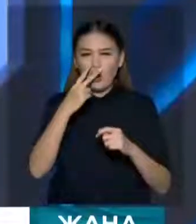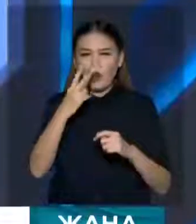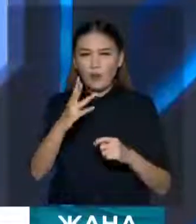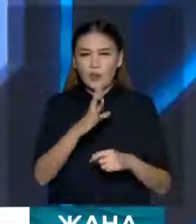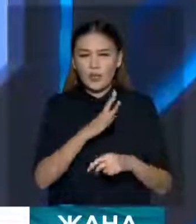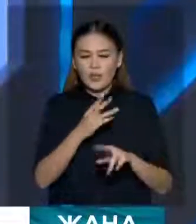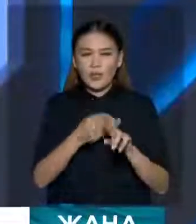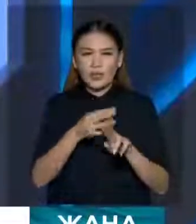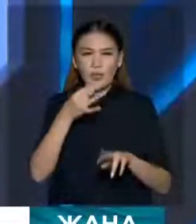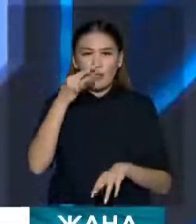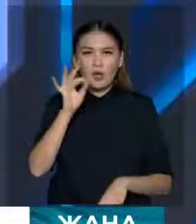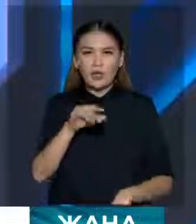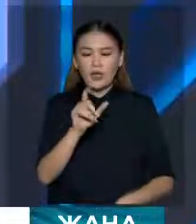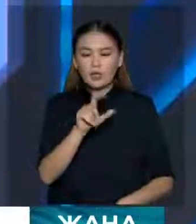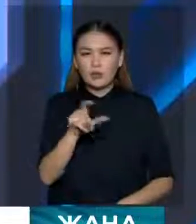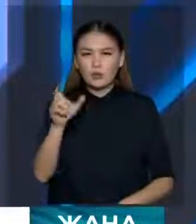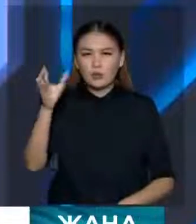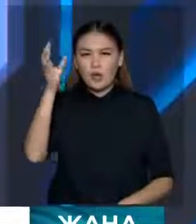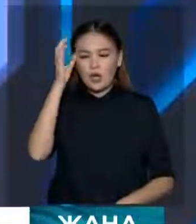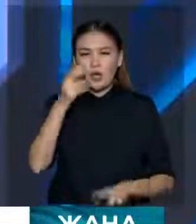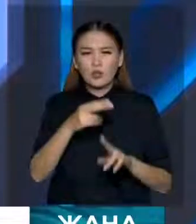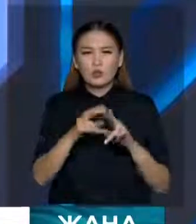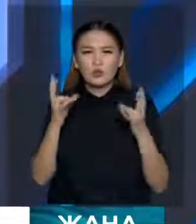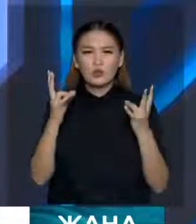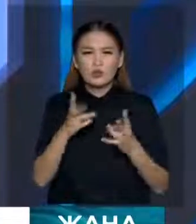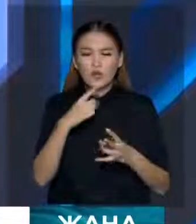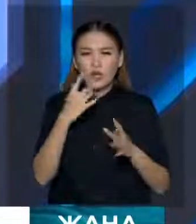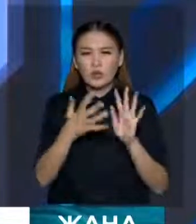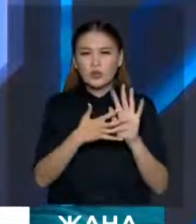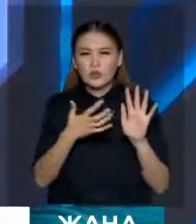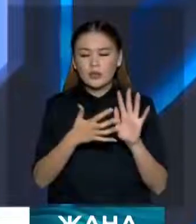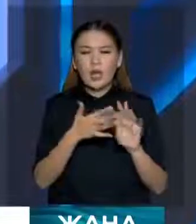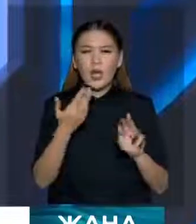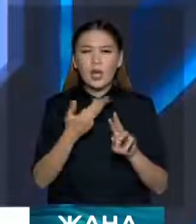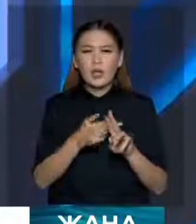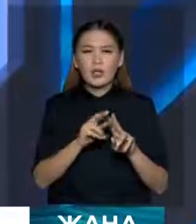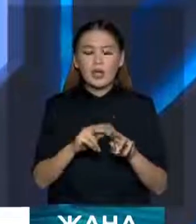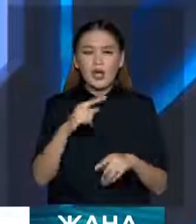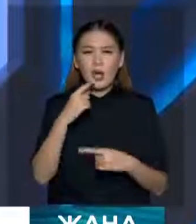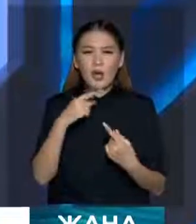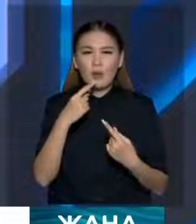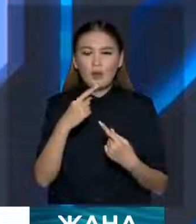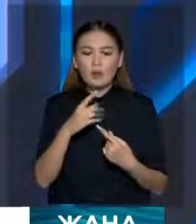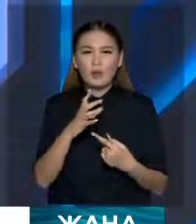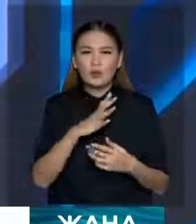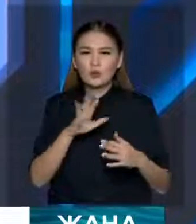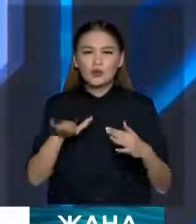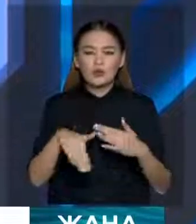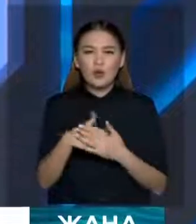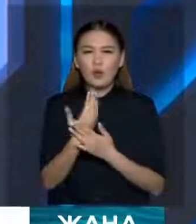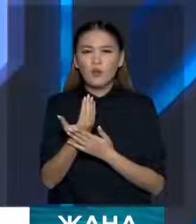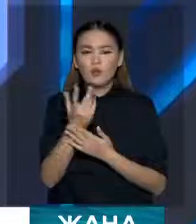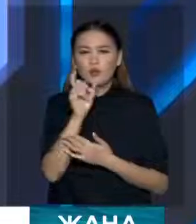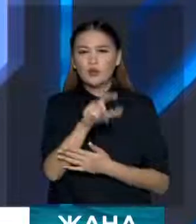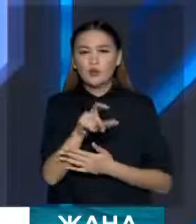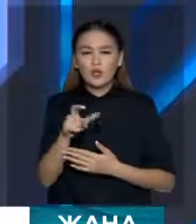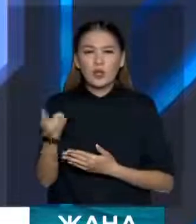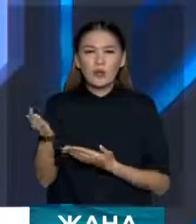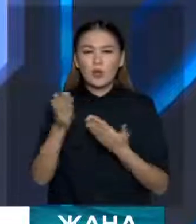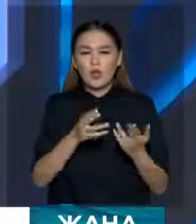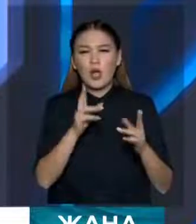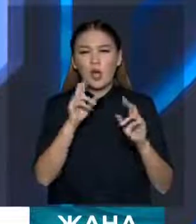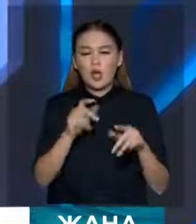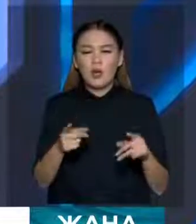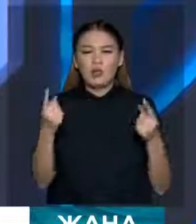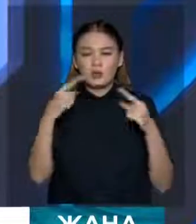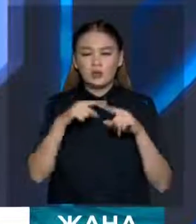агросала мамандары тапшы деп жатырмыз. Осы салаға жалпы жаңа буынды қалай тартамыз? Оларды қалыптастыру